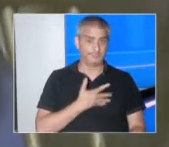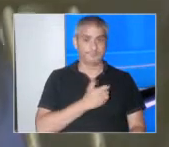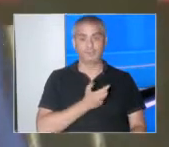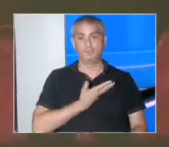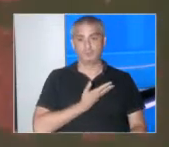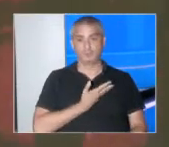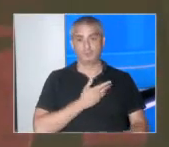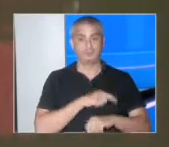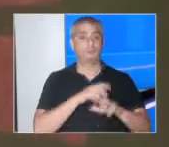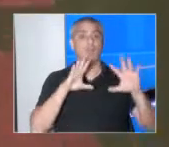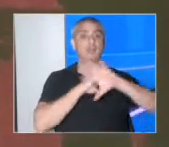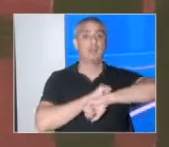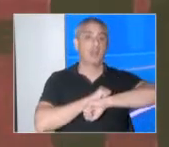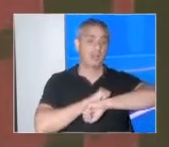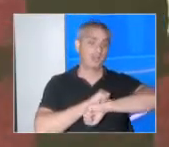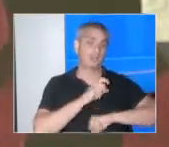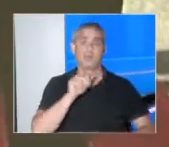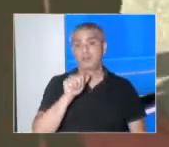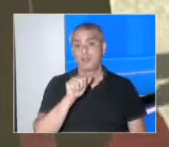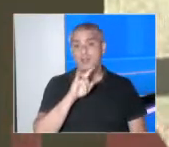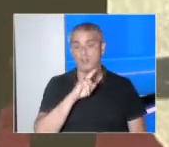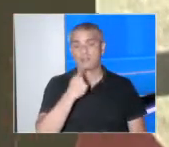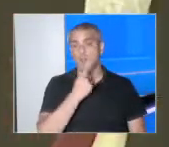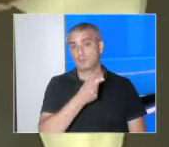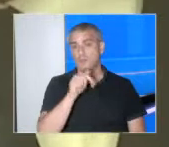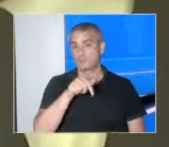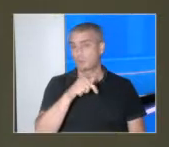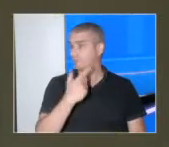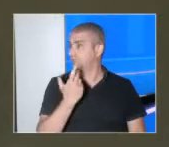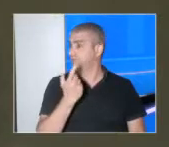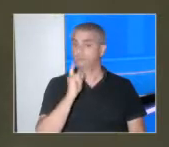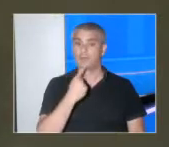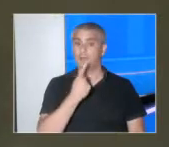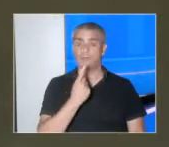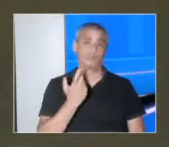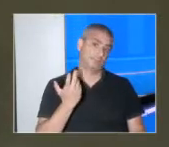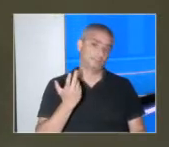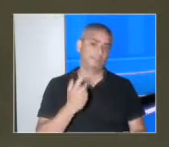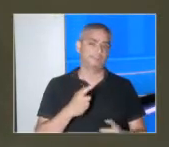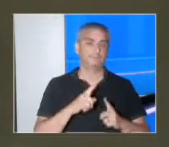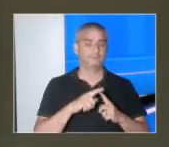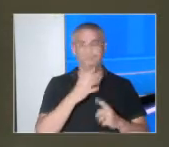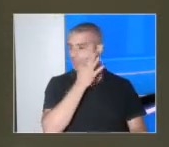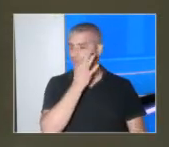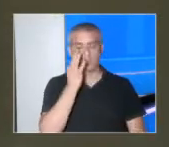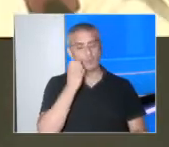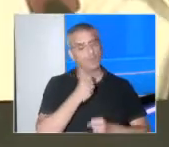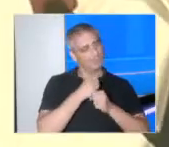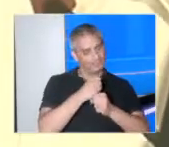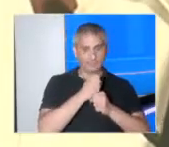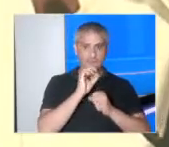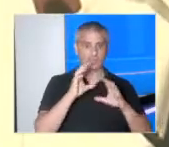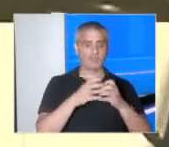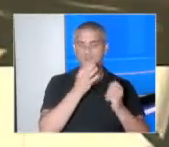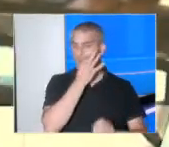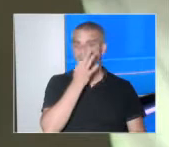שקיבל בשעות הלילה. אלחרומי כונה כאן, כאפשר לומר במידה מסוימת, כבדוי, נציג